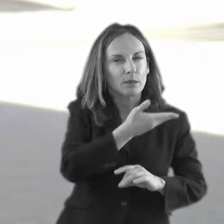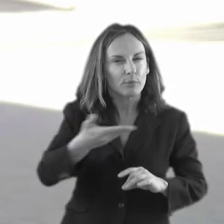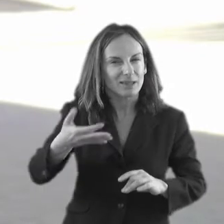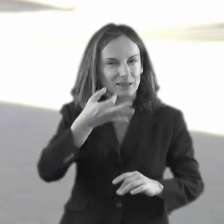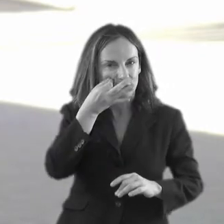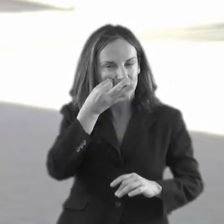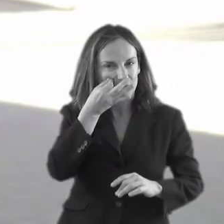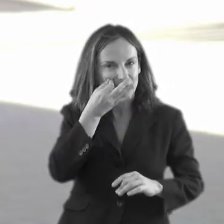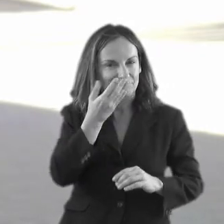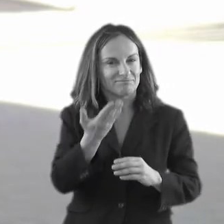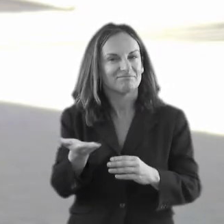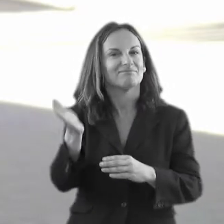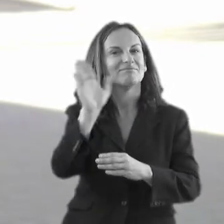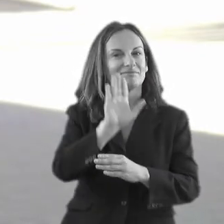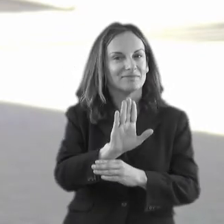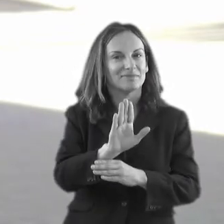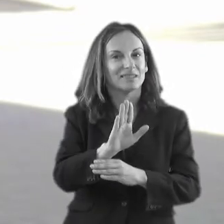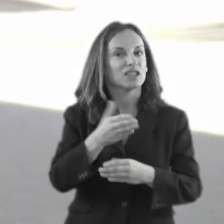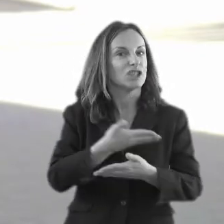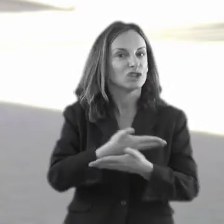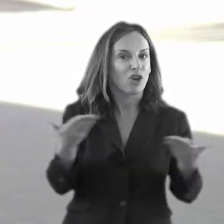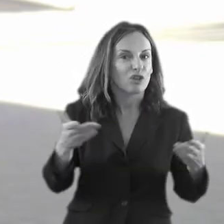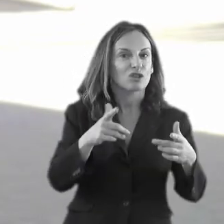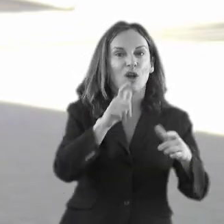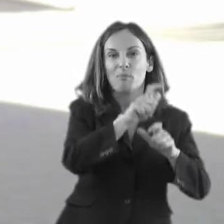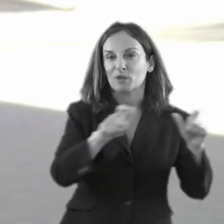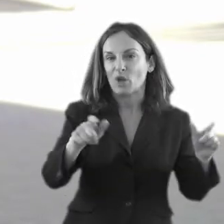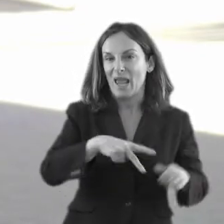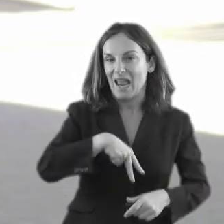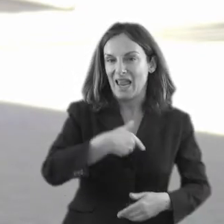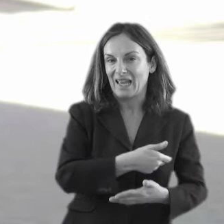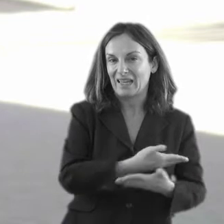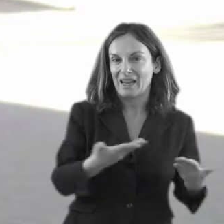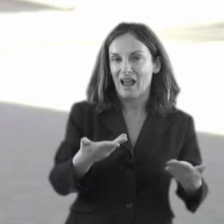és l'essència del que hem d'explicar, i ens ajuda a traduir-ho això